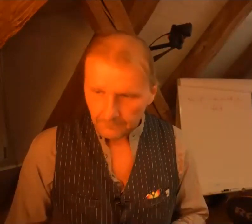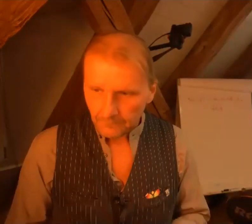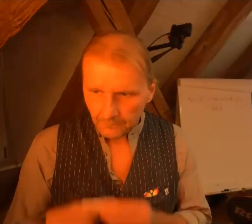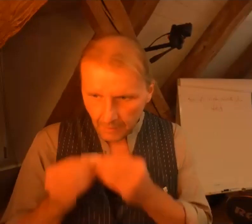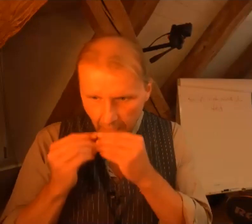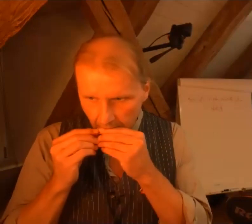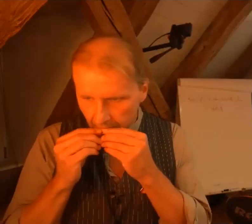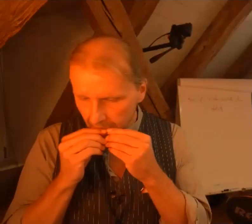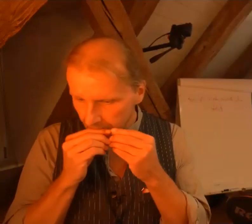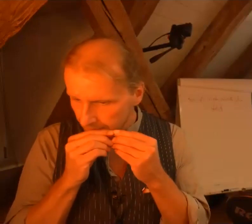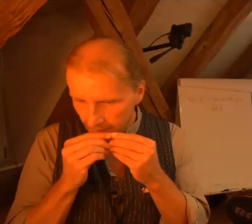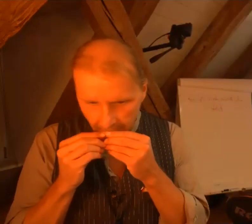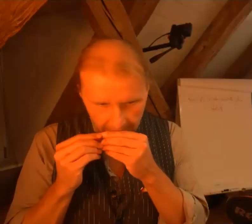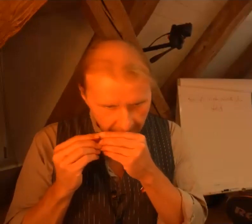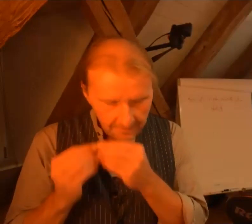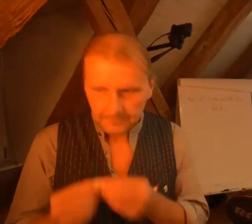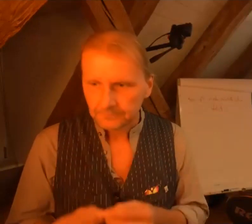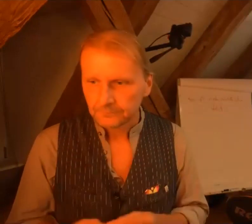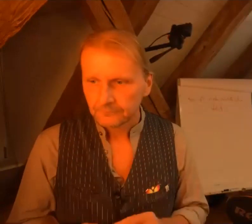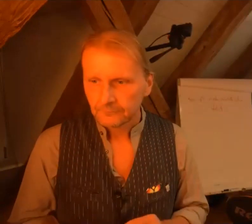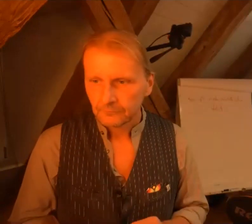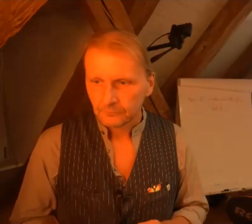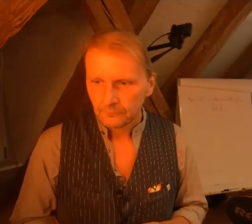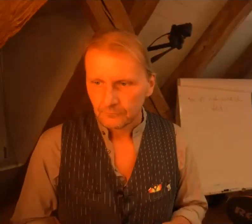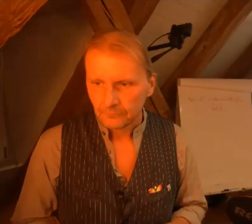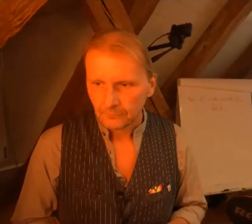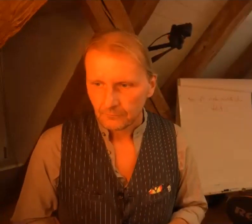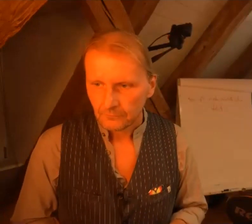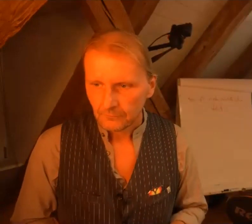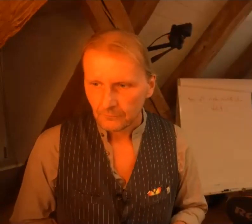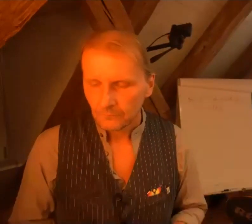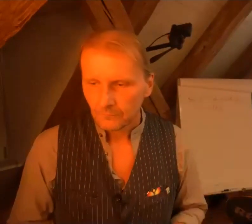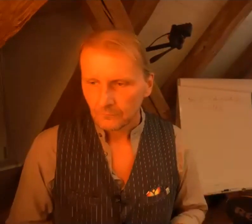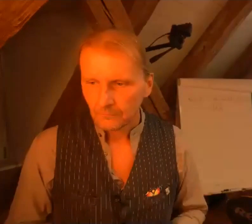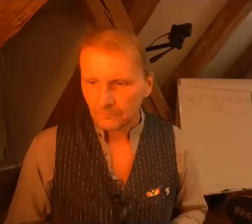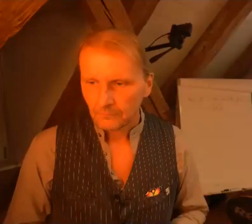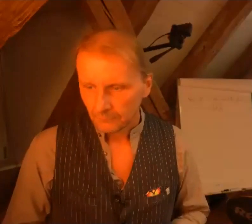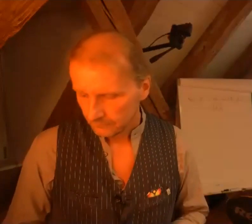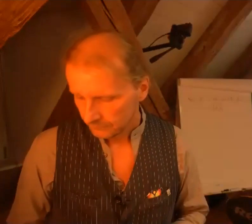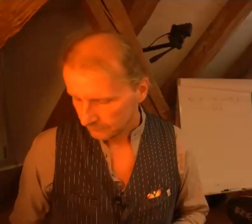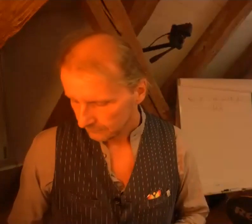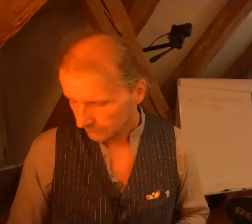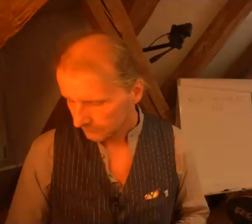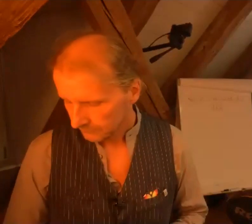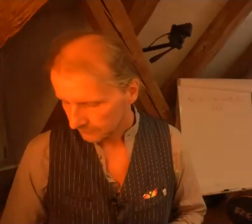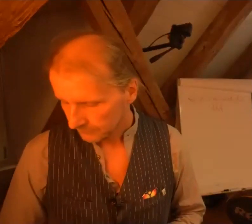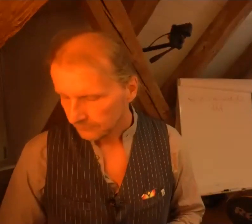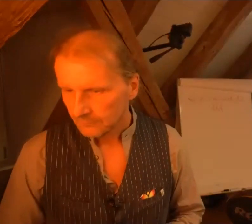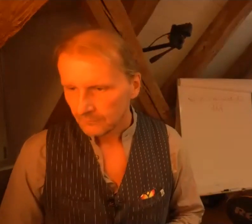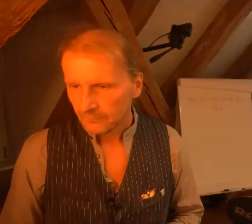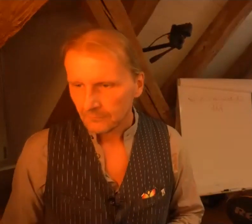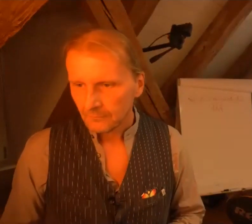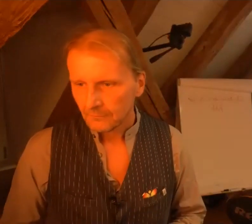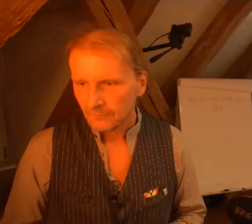der switcht quasi aus einer vergangenen, wir haben es letzte Woche versucht, aber zu evaluieren, aber